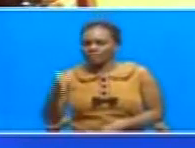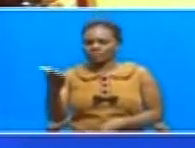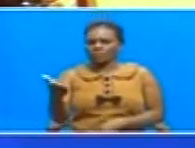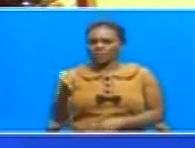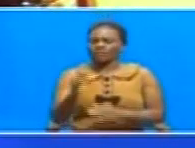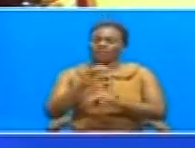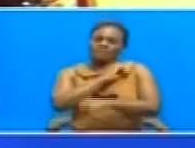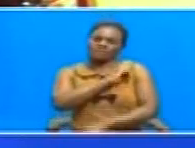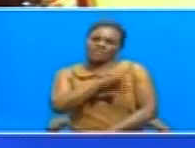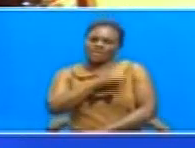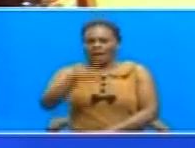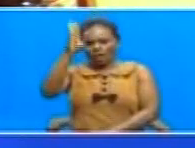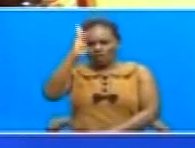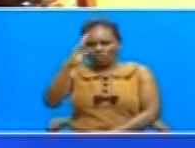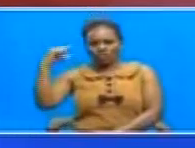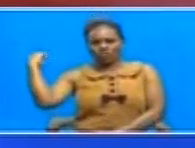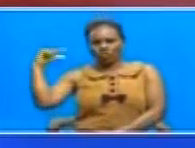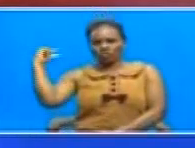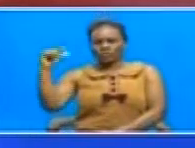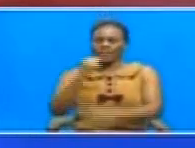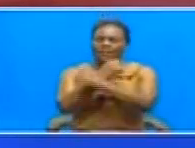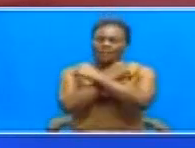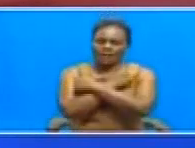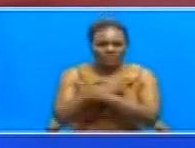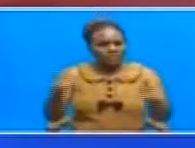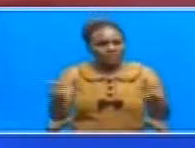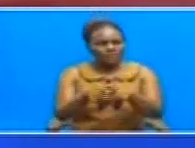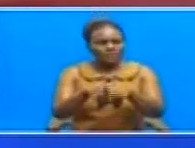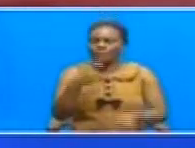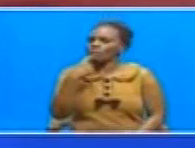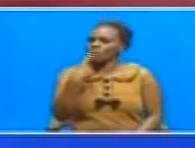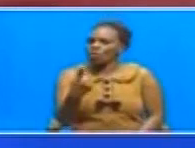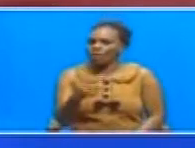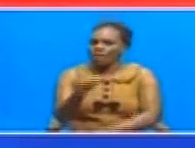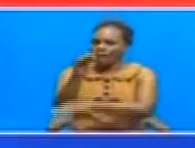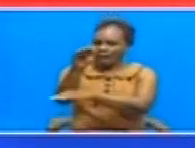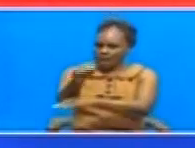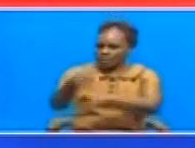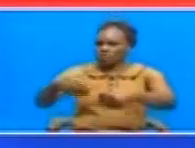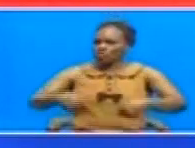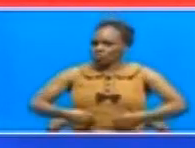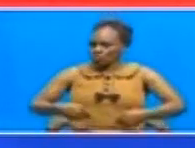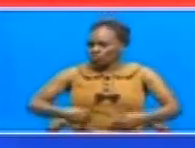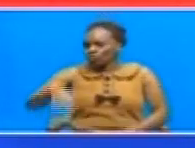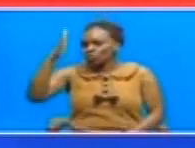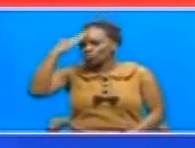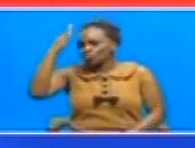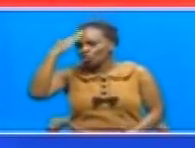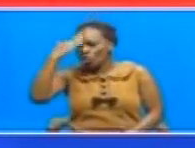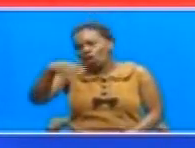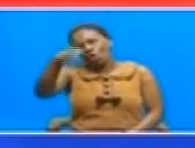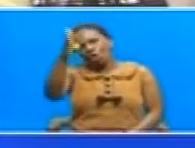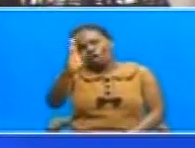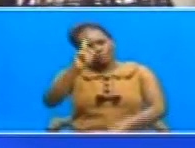Mungu aliyependa kueneza injili. Vile vile mzee Moi amewashawishi vijana kumjua Mungu wakati wangali wako wachanga